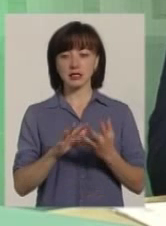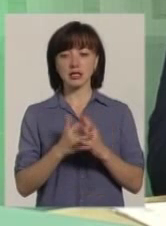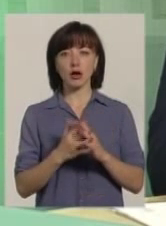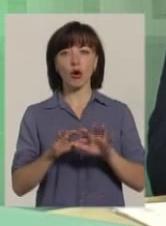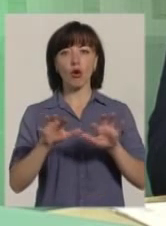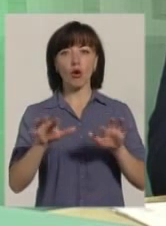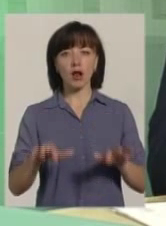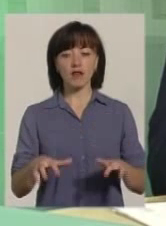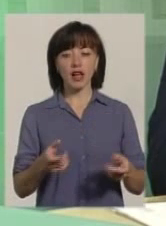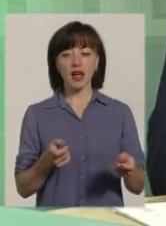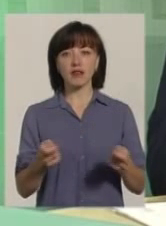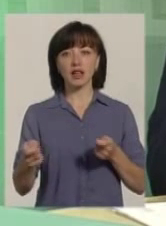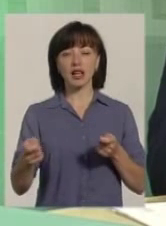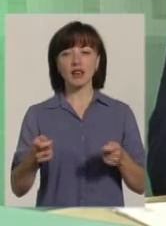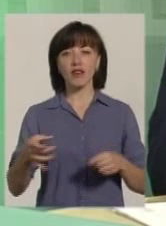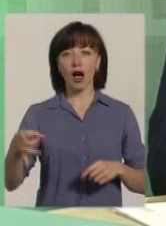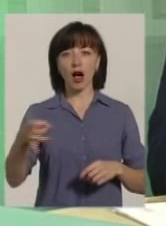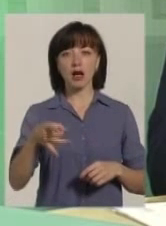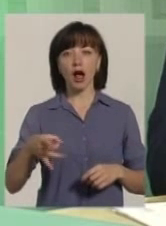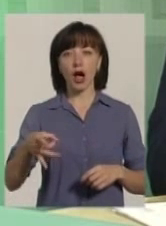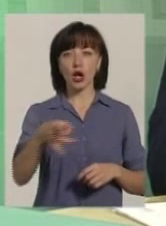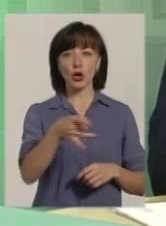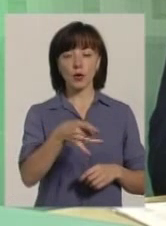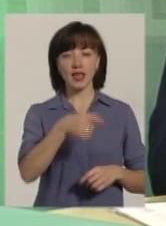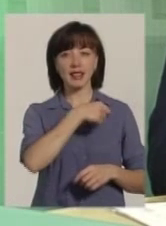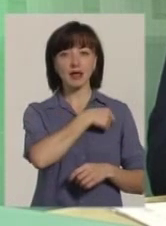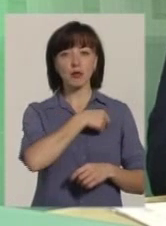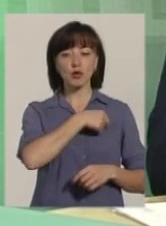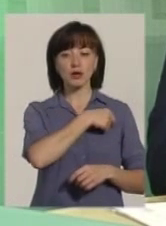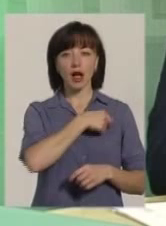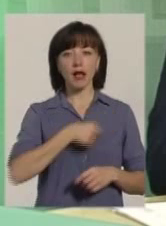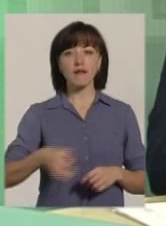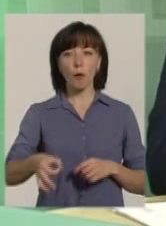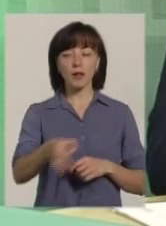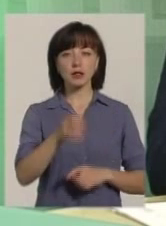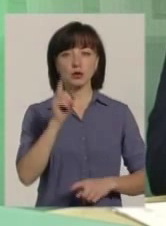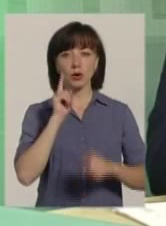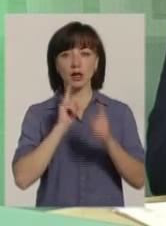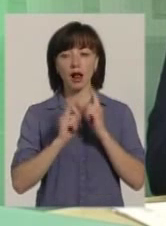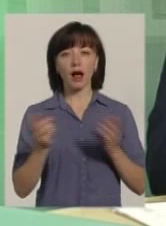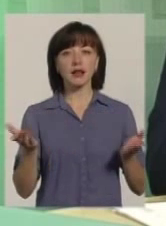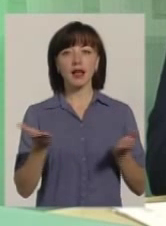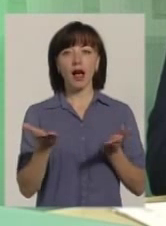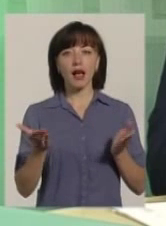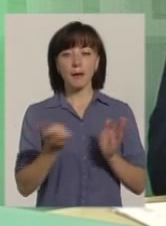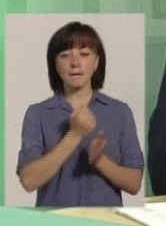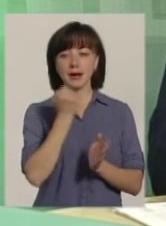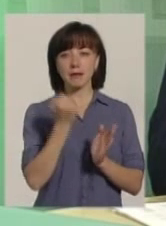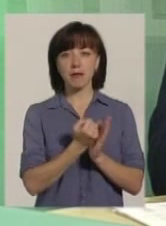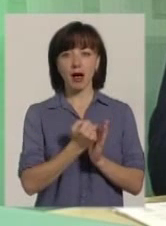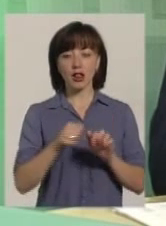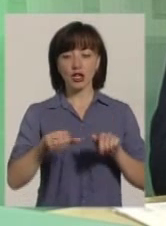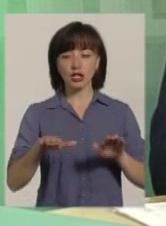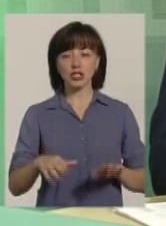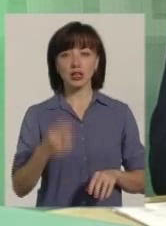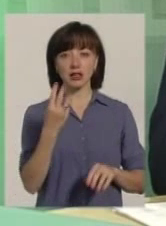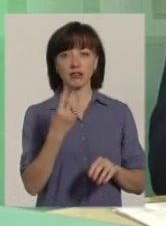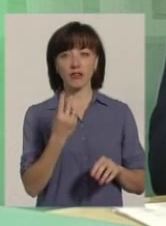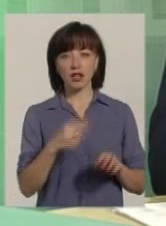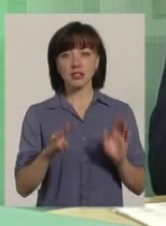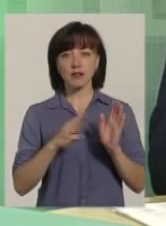керівників районів і депутатів обласної ради, які приймали рішення 28 травня, це люди, які